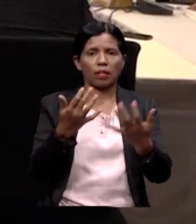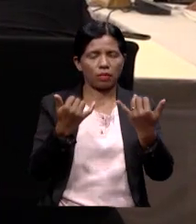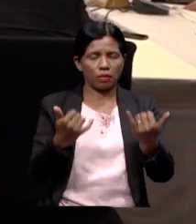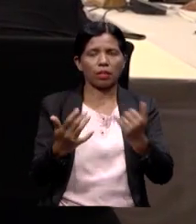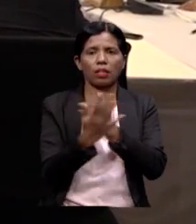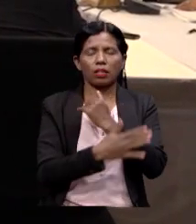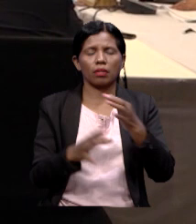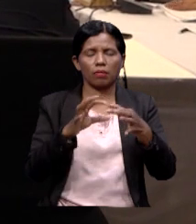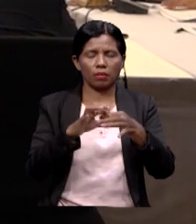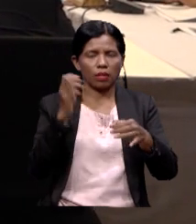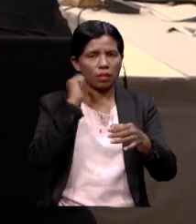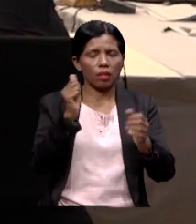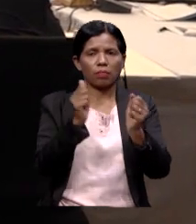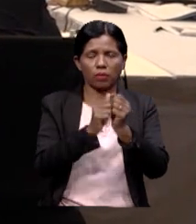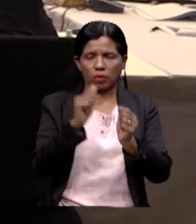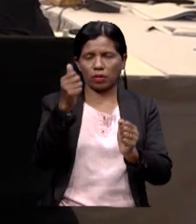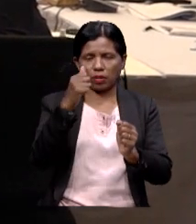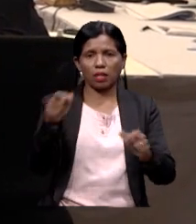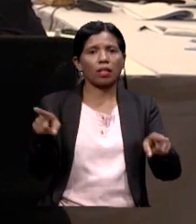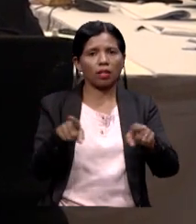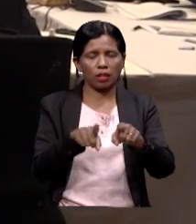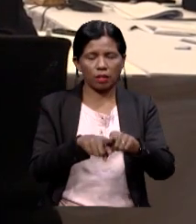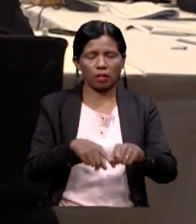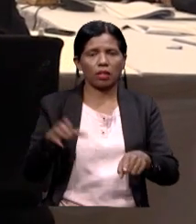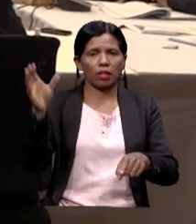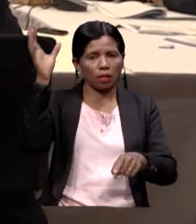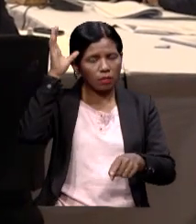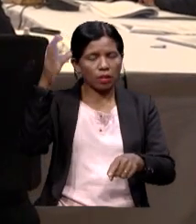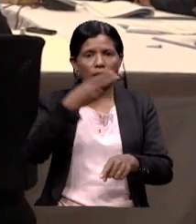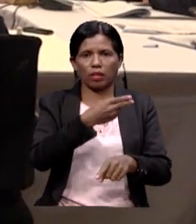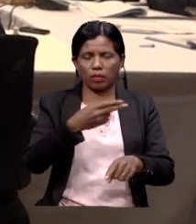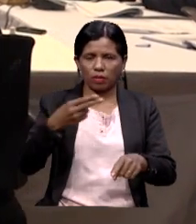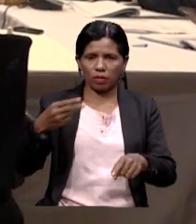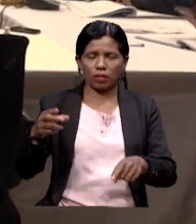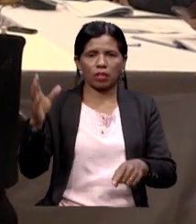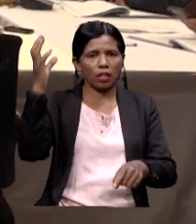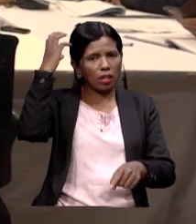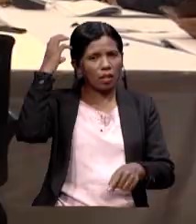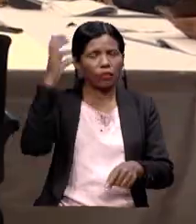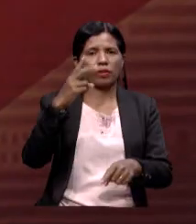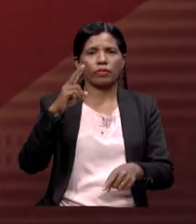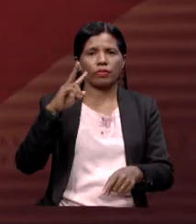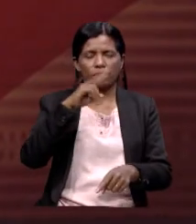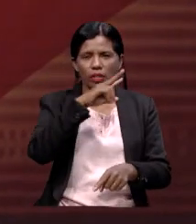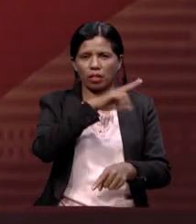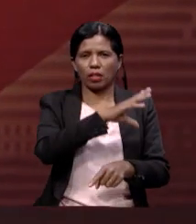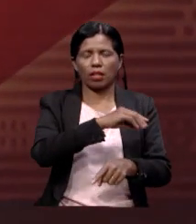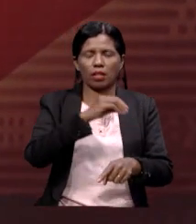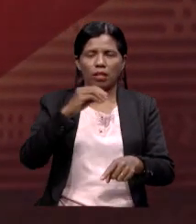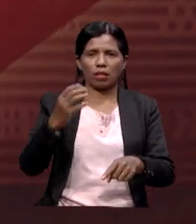saun membro ASEAN ha mutuk sanulu makanesan Kamboja, Indonesia, Laos, Vietnam, Brunei